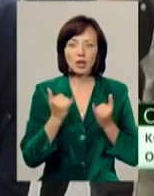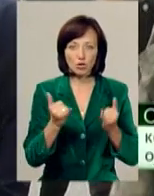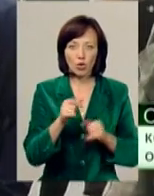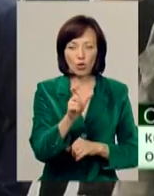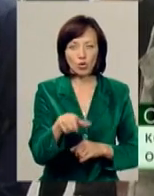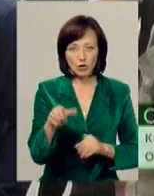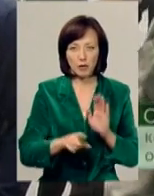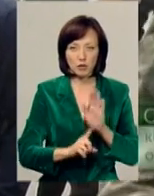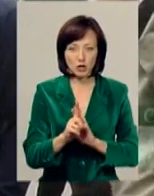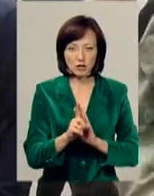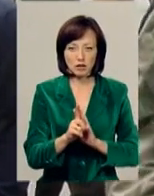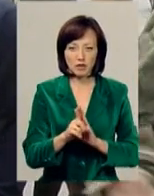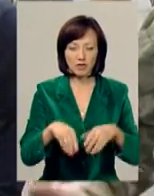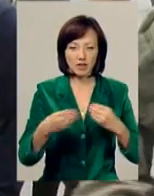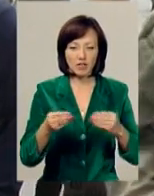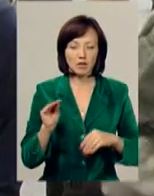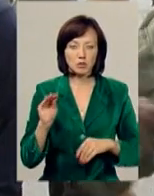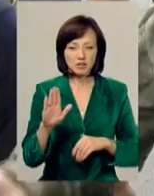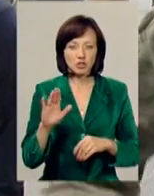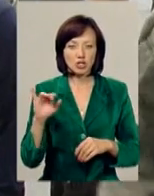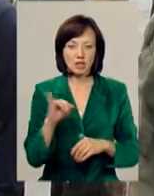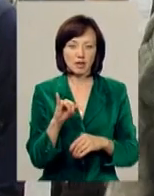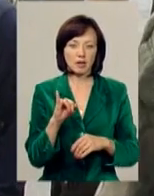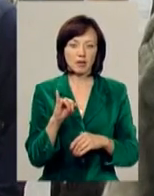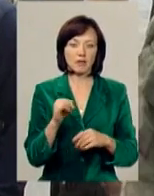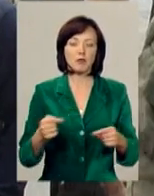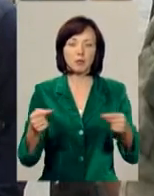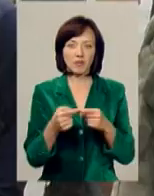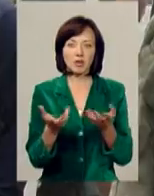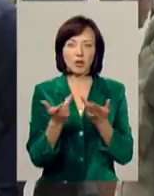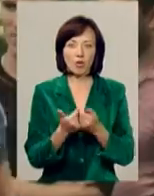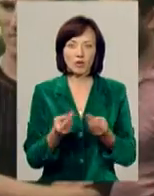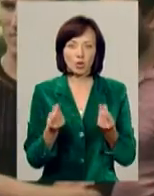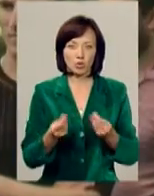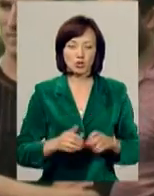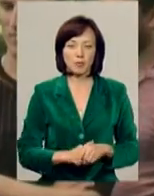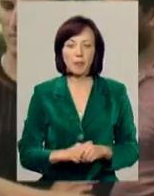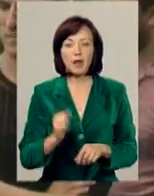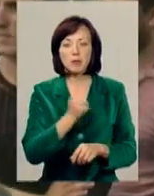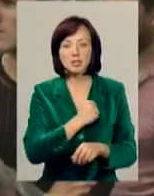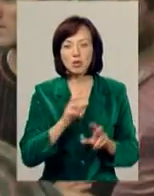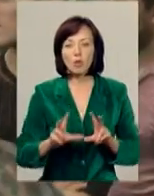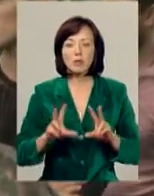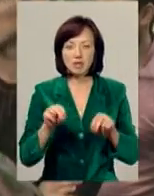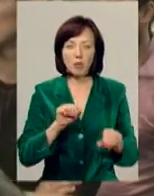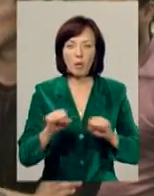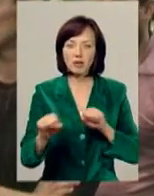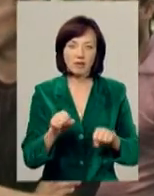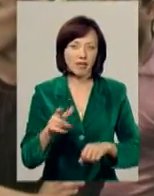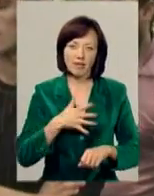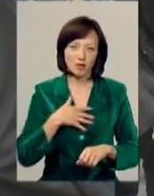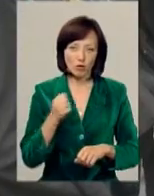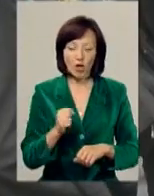людям почати скажемо видавати ці посвідчення і відповідно нараховувати гроші бійці обіцянками командира не дуже